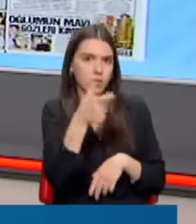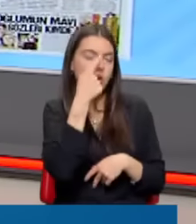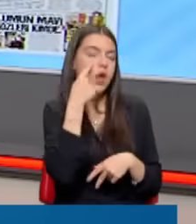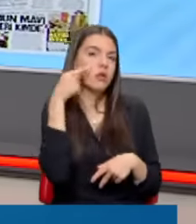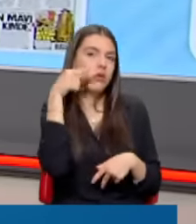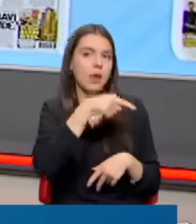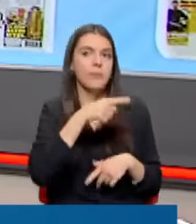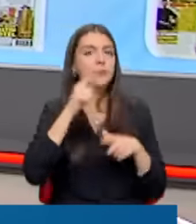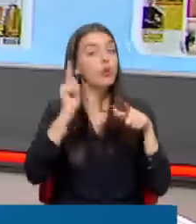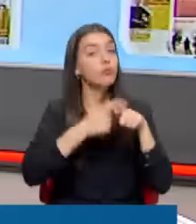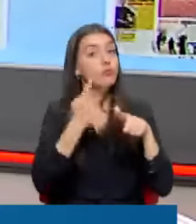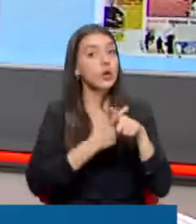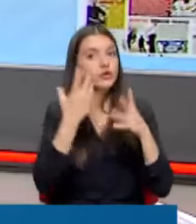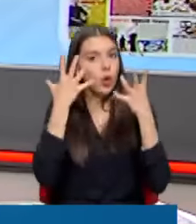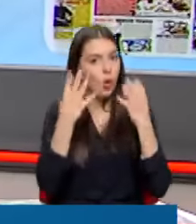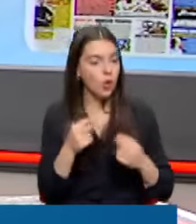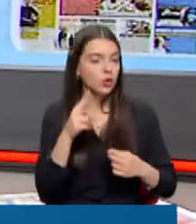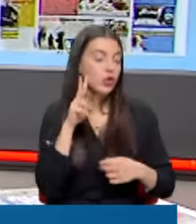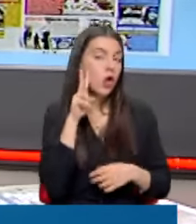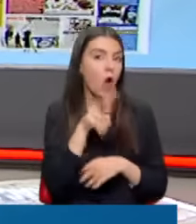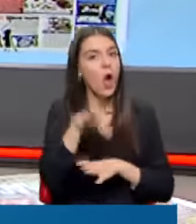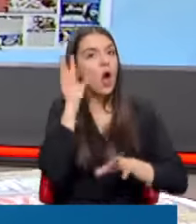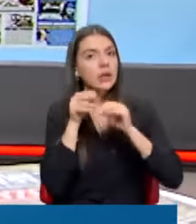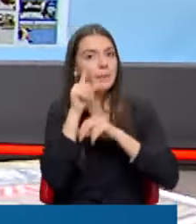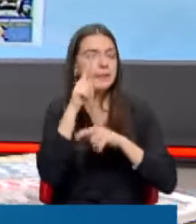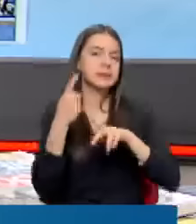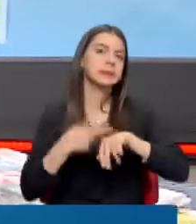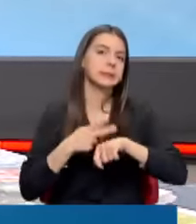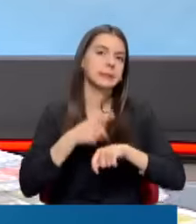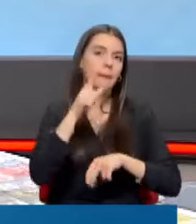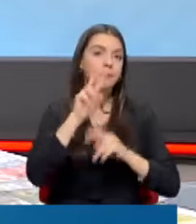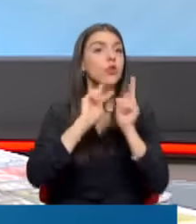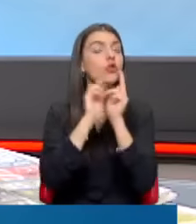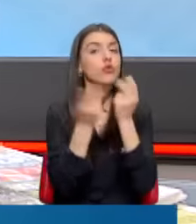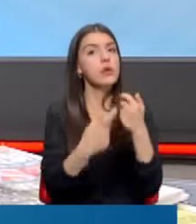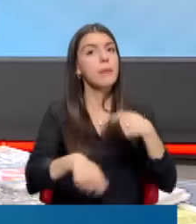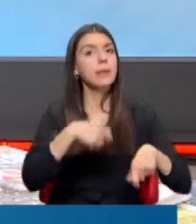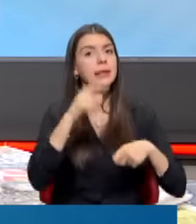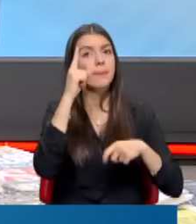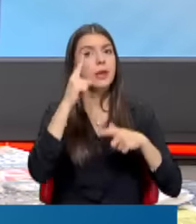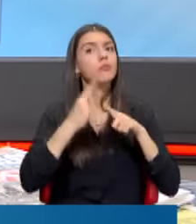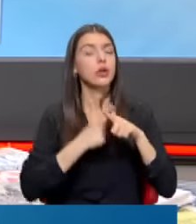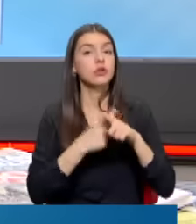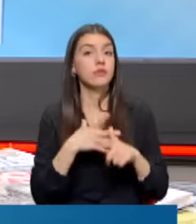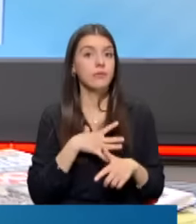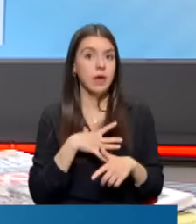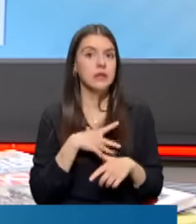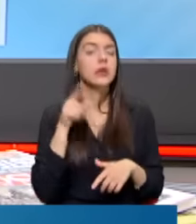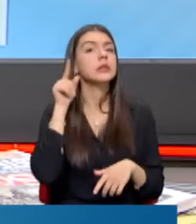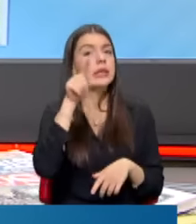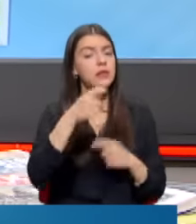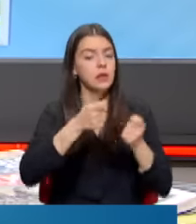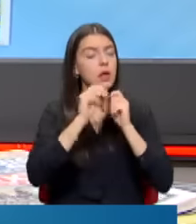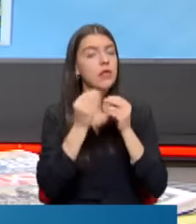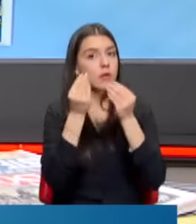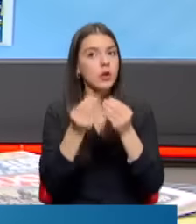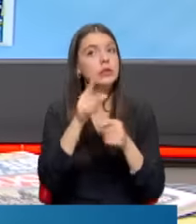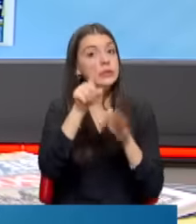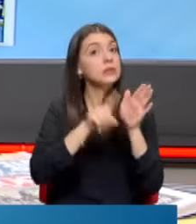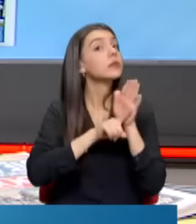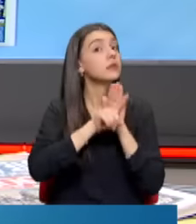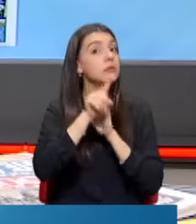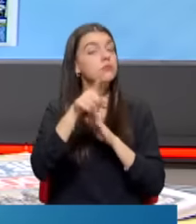bazlı olduğunu öğrendiğimiz bir sistem bu, biliyorsunuz. Dünya Bankası bir takım projeleriniz varsa gelip size kredi veriyor. Ve siz gelişmekte